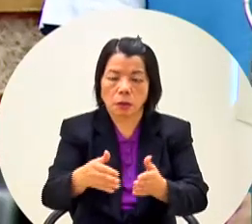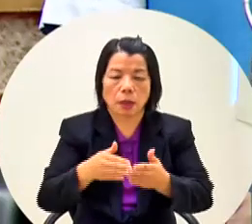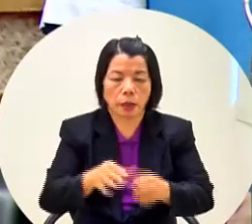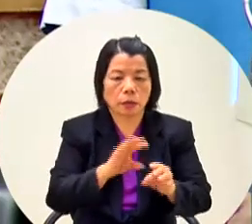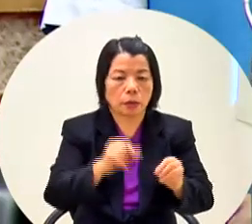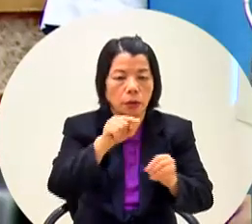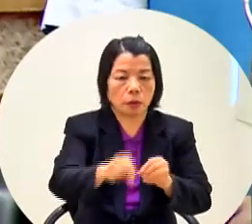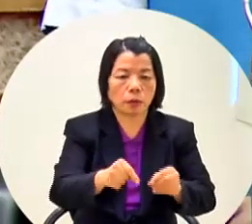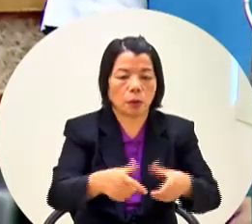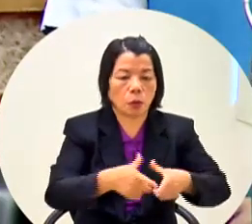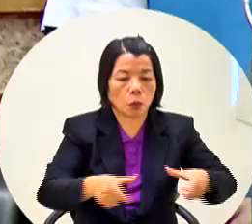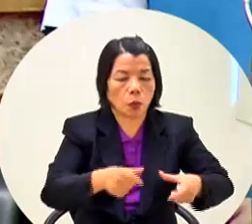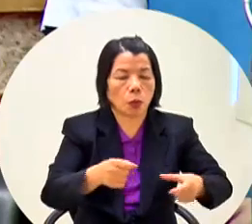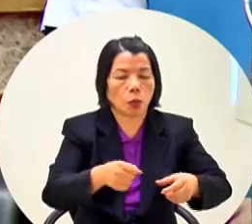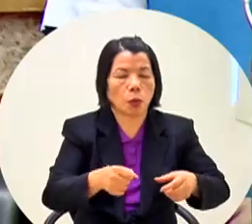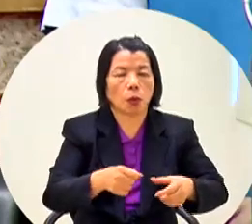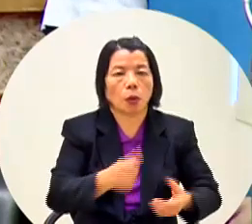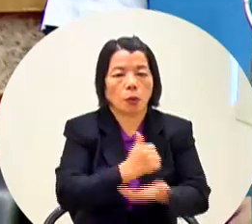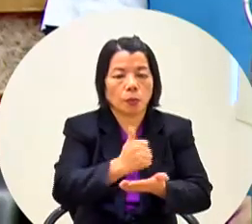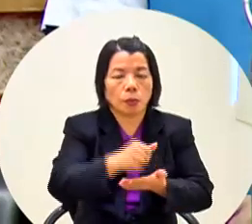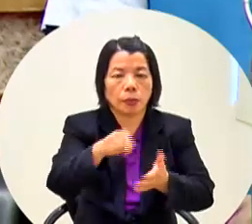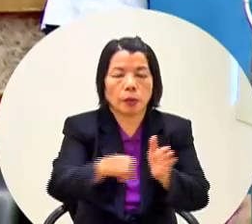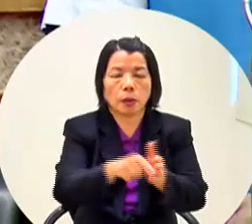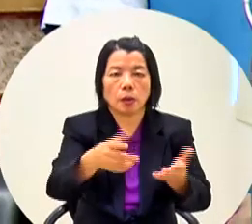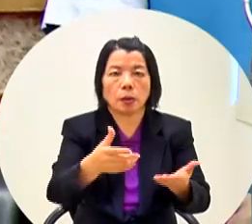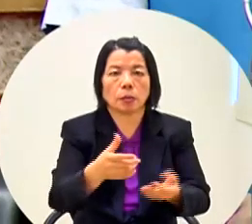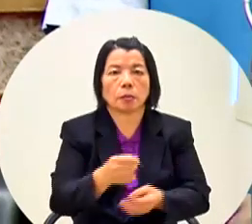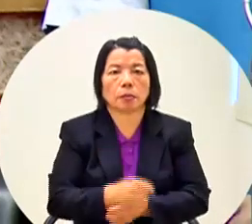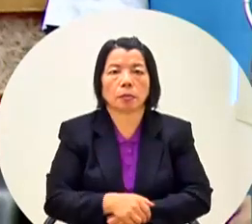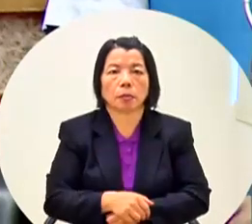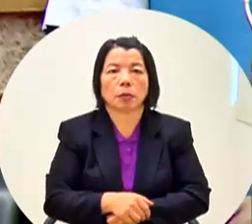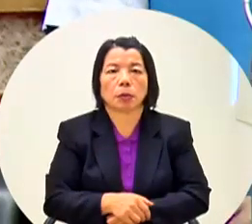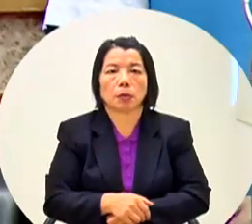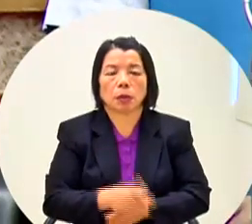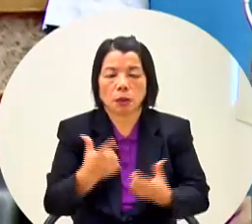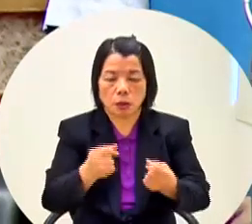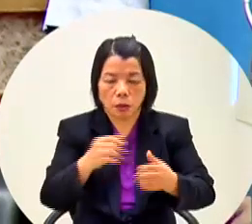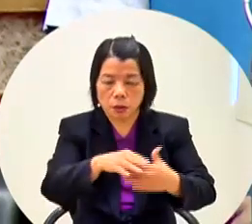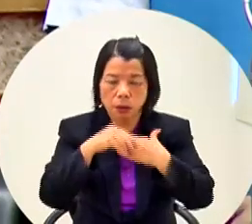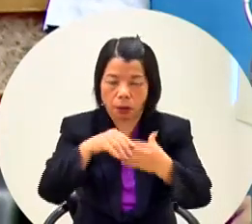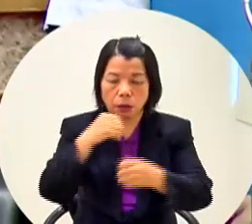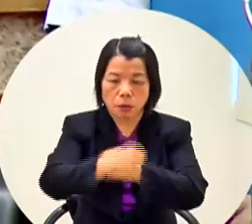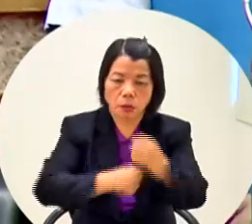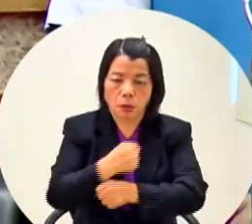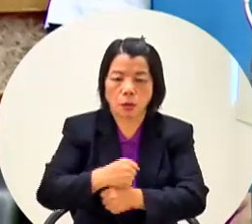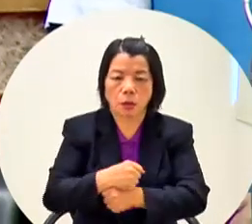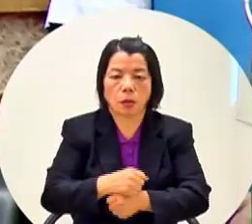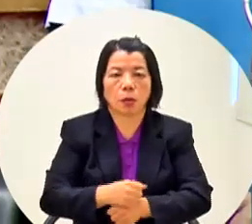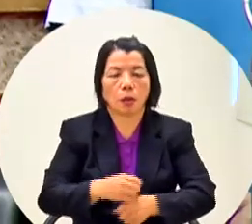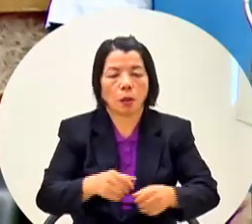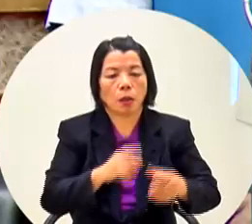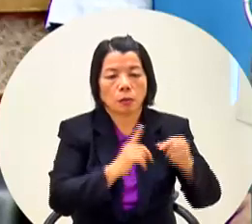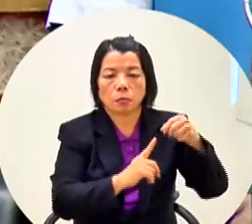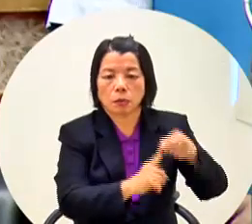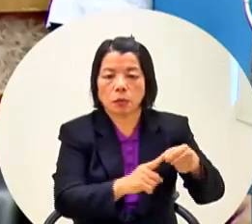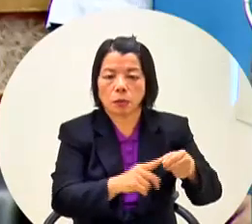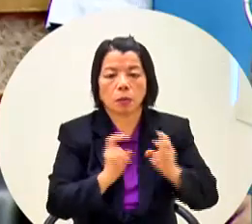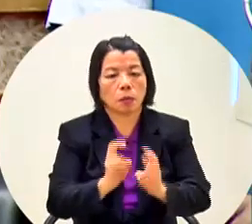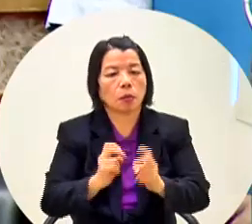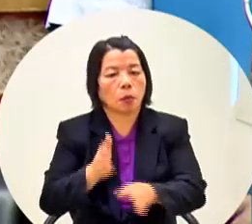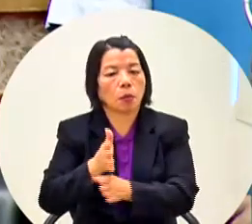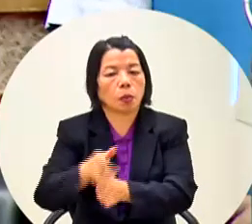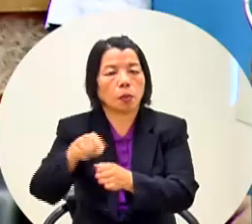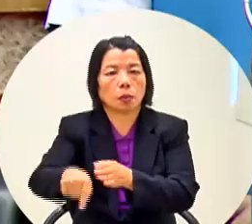进长期的地方经济发展，那最重要同时带动我们大众运输运量。否则你看我们支持黄线一